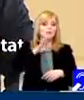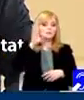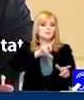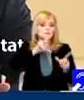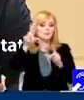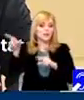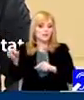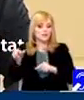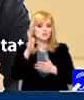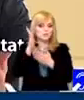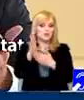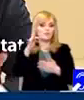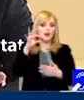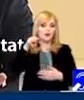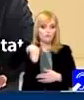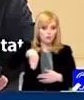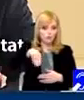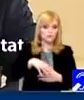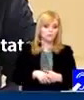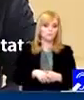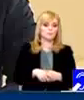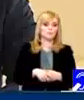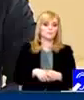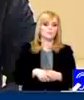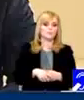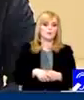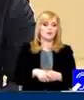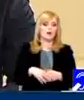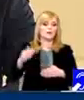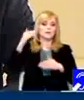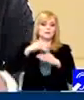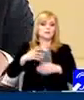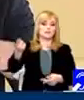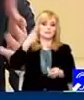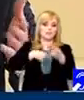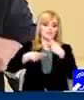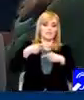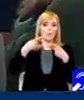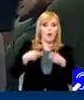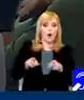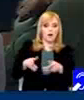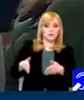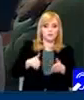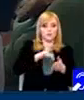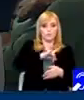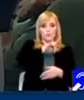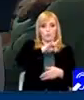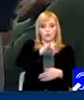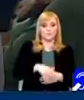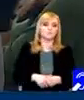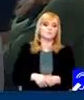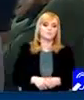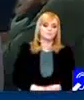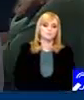Moldovan people that they have now the possibility to go in the morning, for example, with Air Moldova to Frankfurt and go into the world and on top in the afternoon